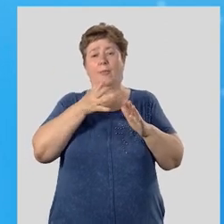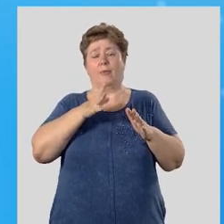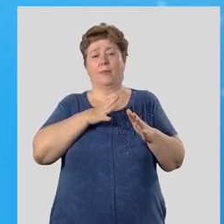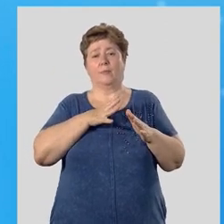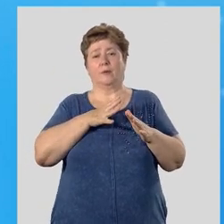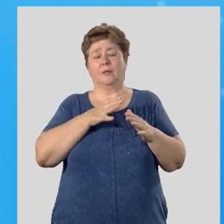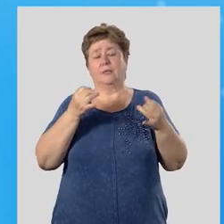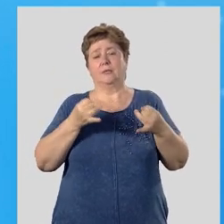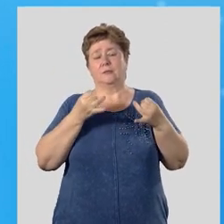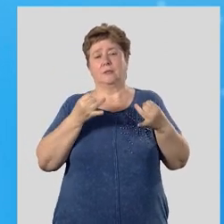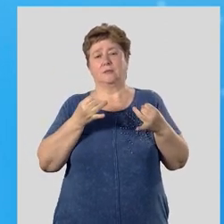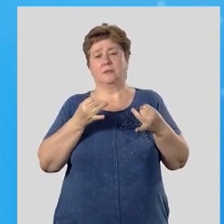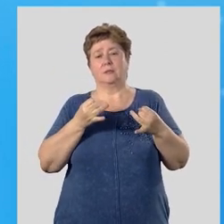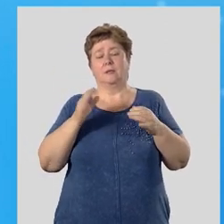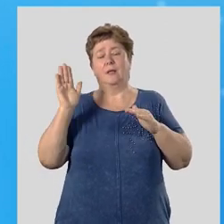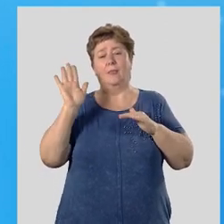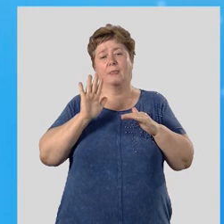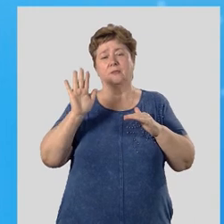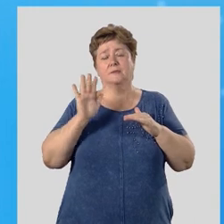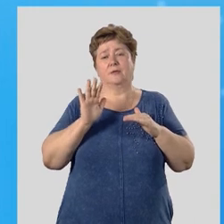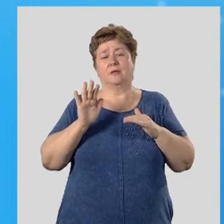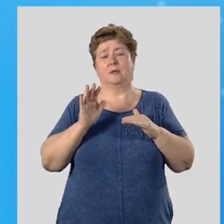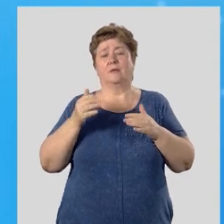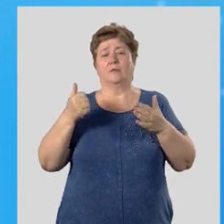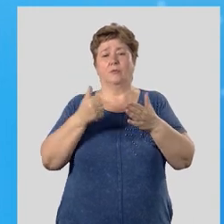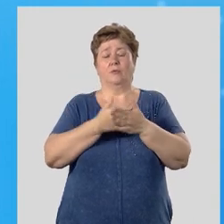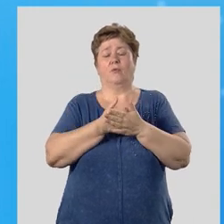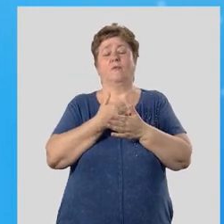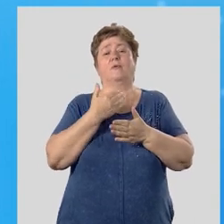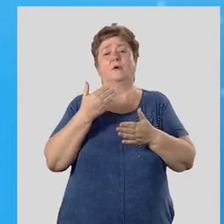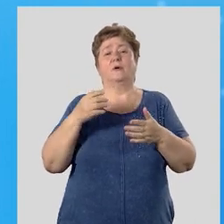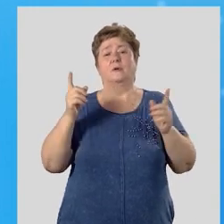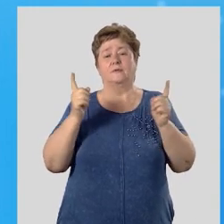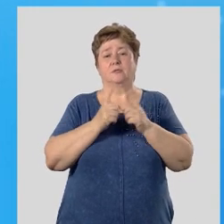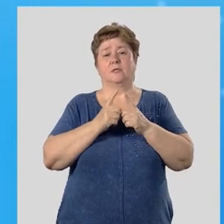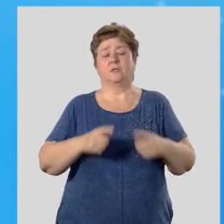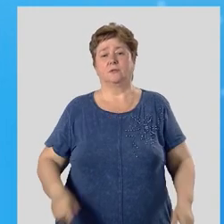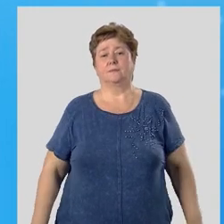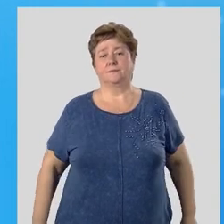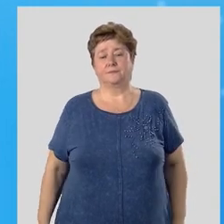понятно и интересно. До свидания! До новых встреч!